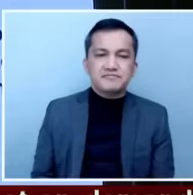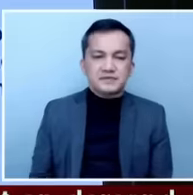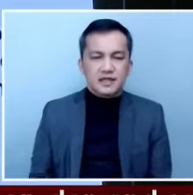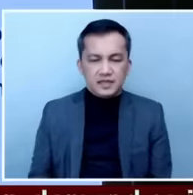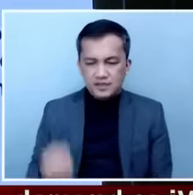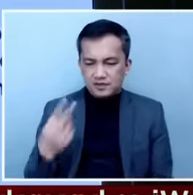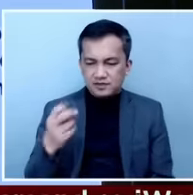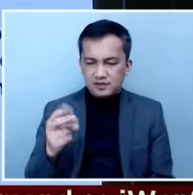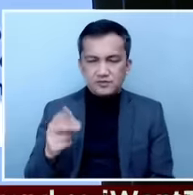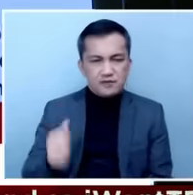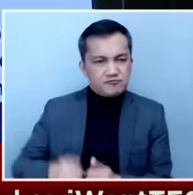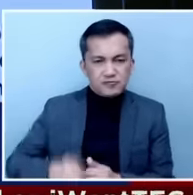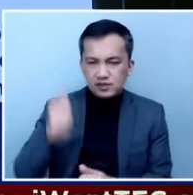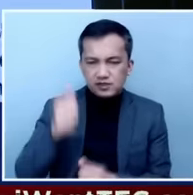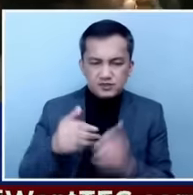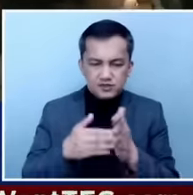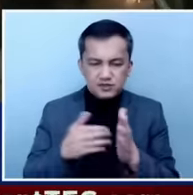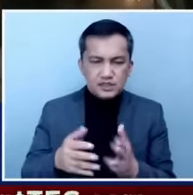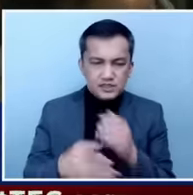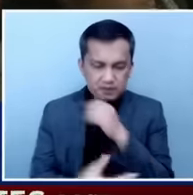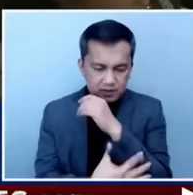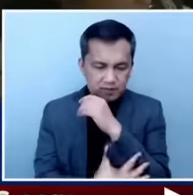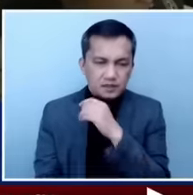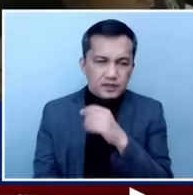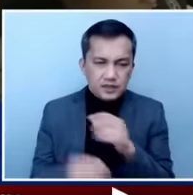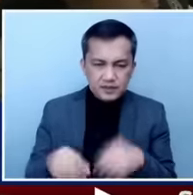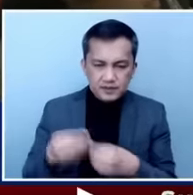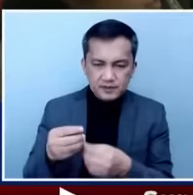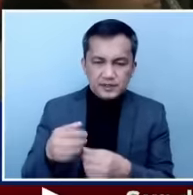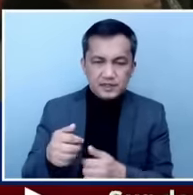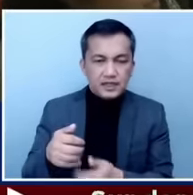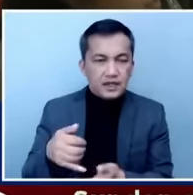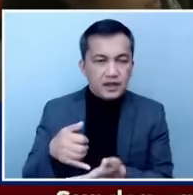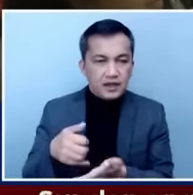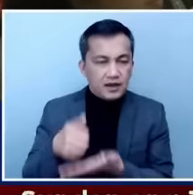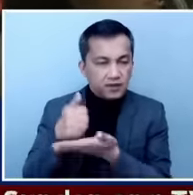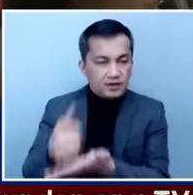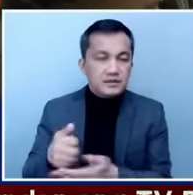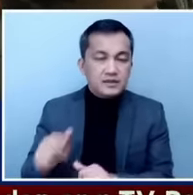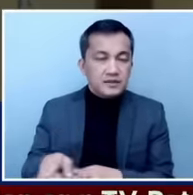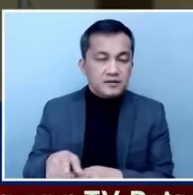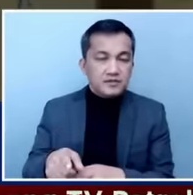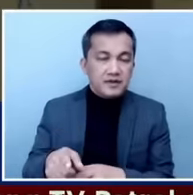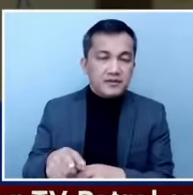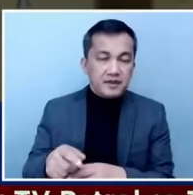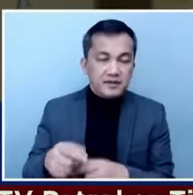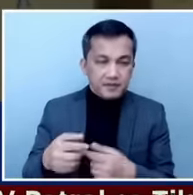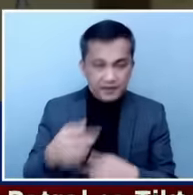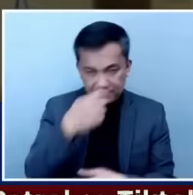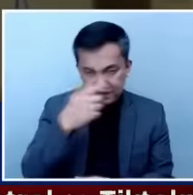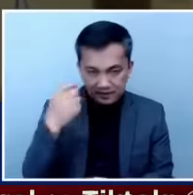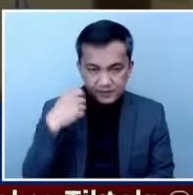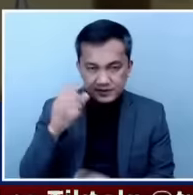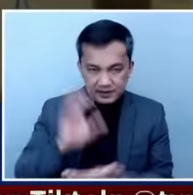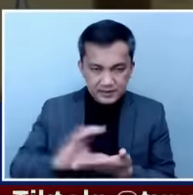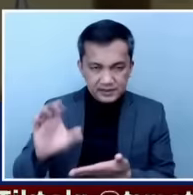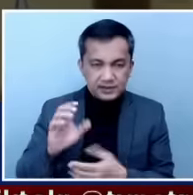STEM students na hirap sa buhay ang gagawaran ng award para makapagtapos sa kolehiyo. Taon-taon ay tatanggap